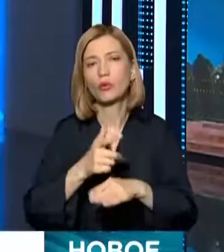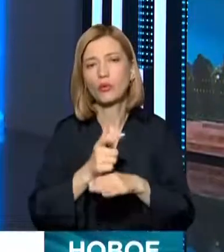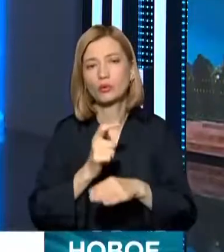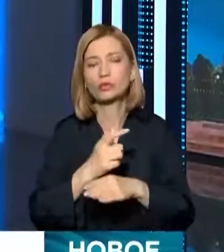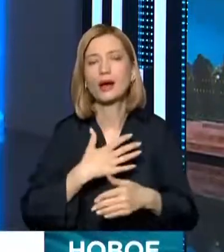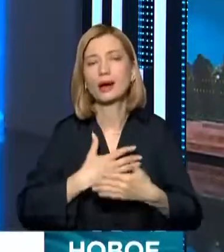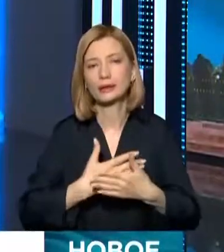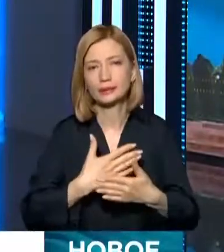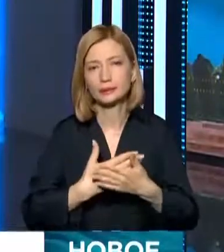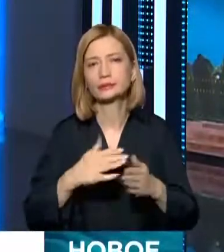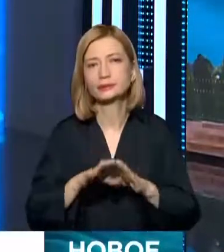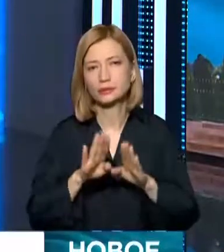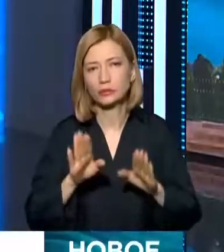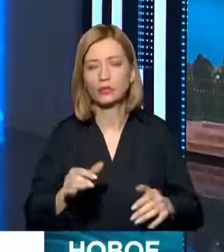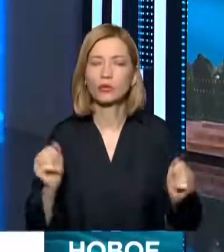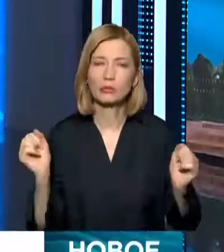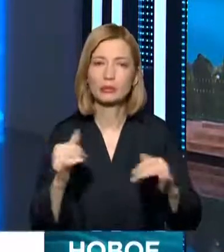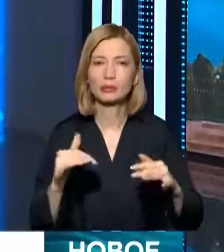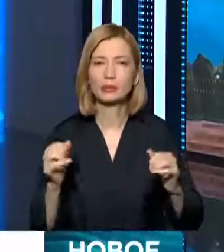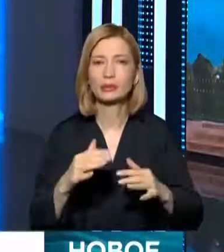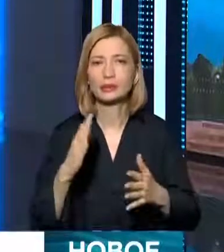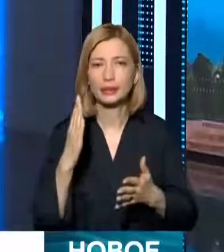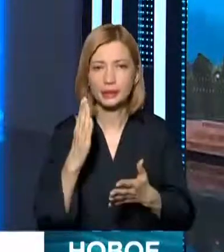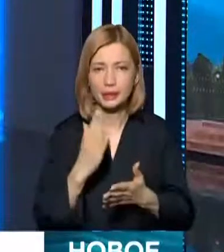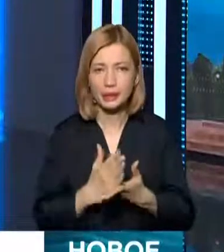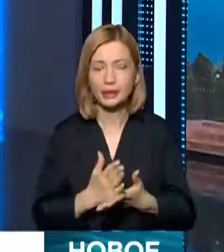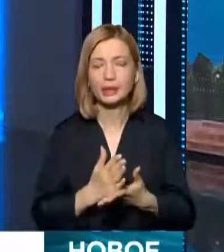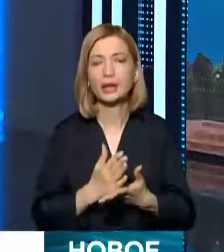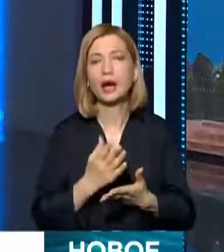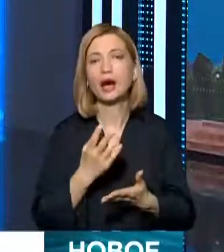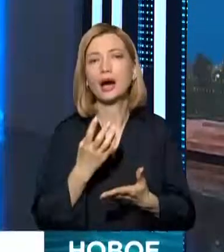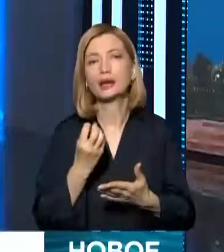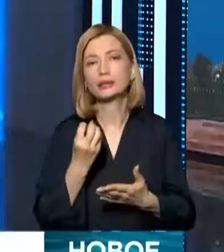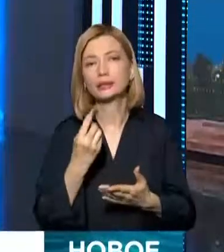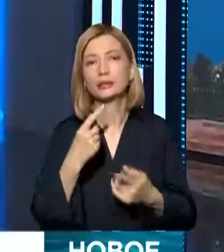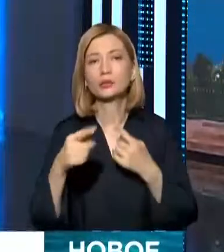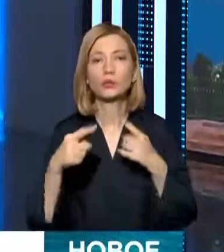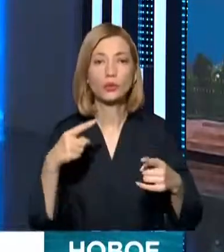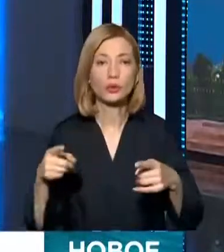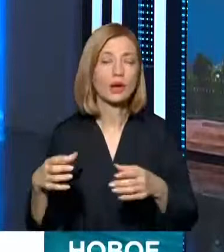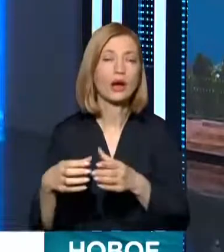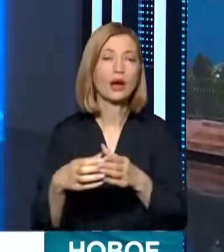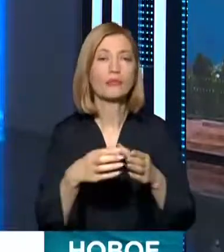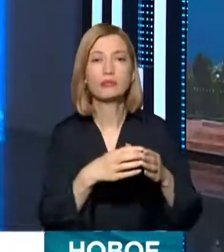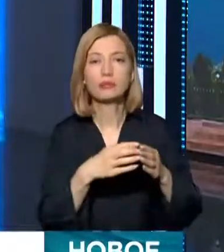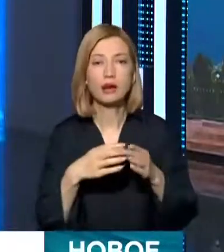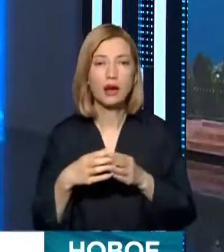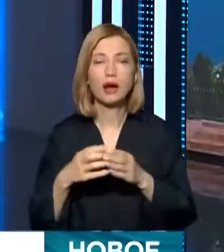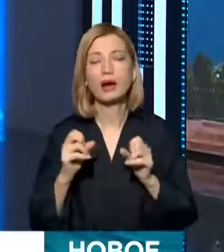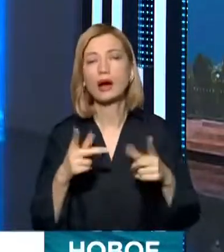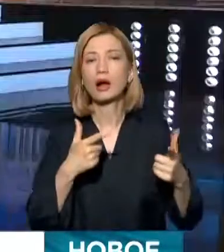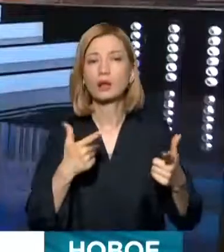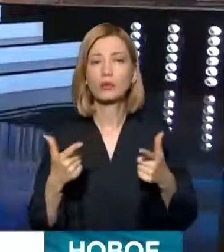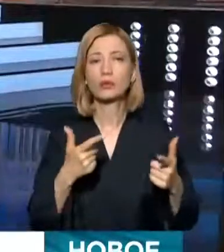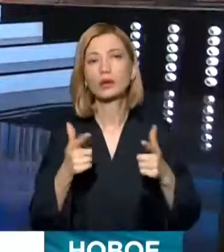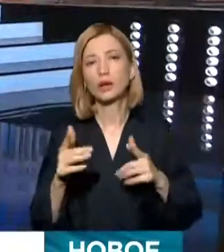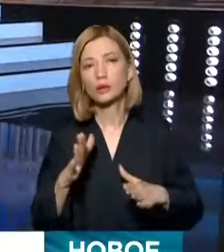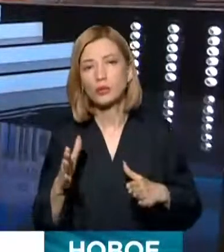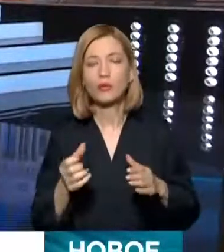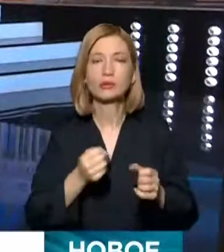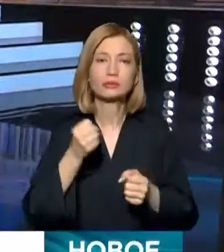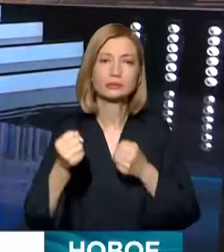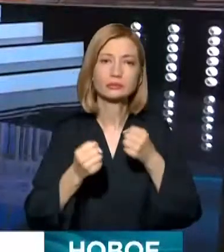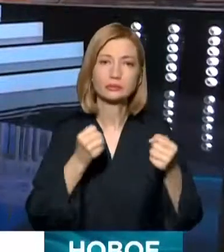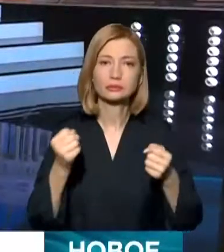да, такие подобного рода инициативы. Если говорить с точки зрения оппонентов, да, и готовности оппонентов, скажем так, или присутствия на